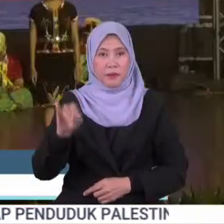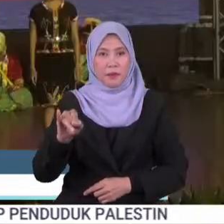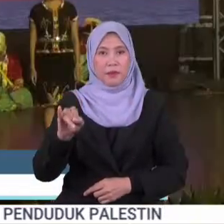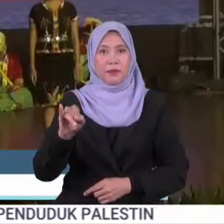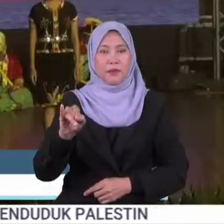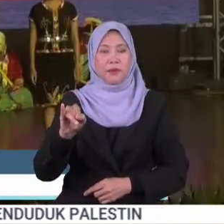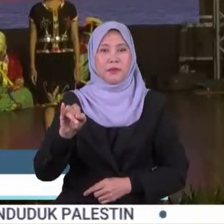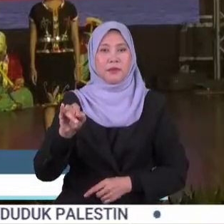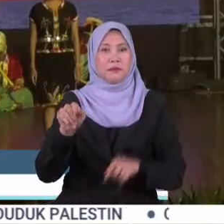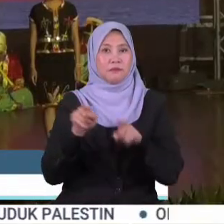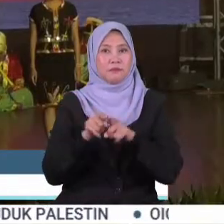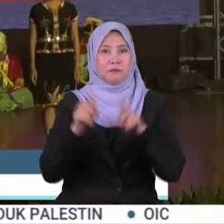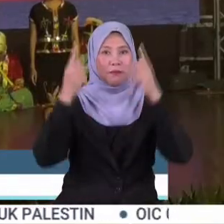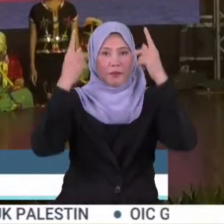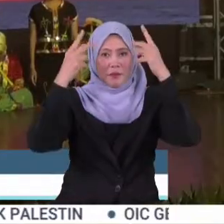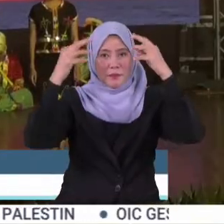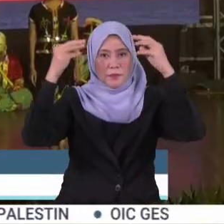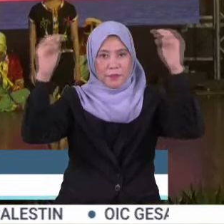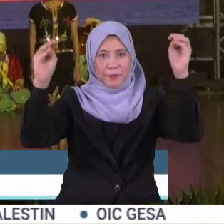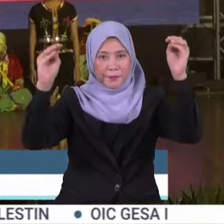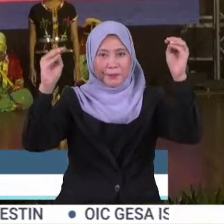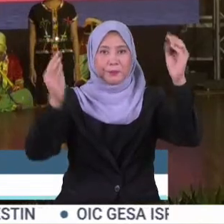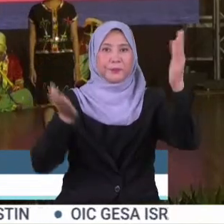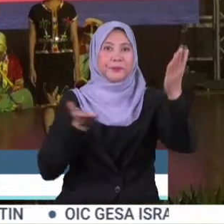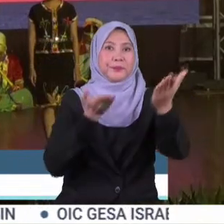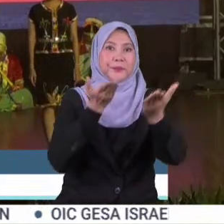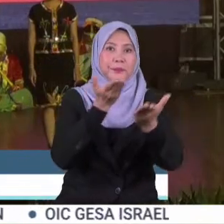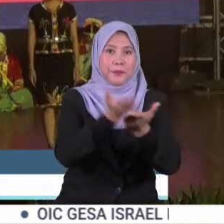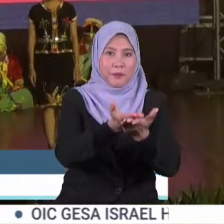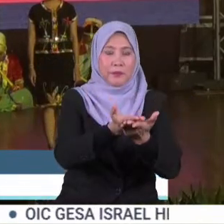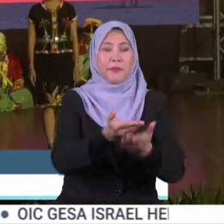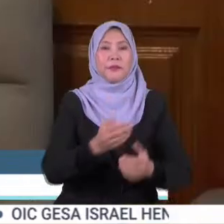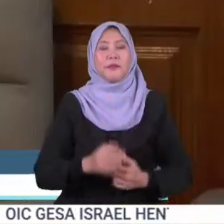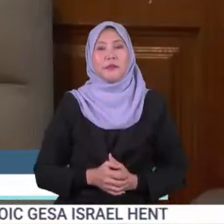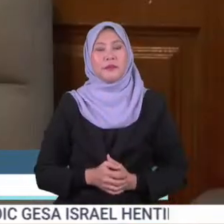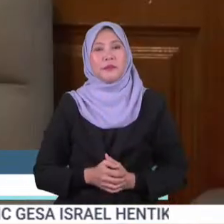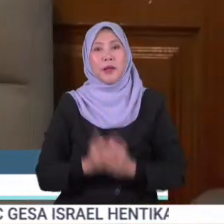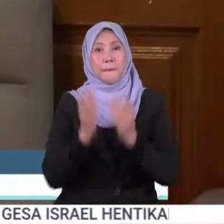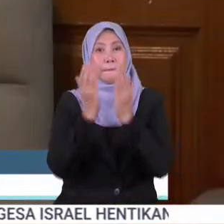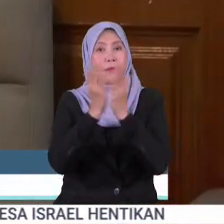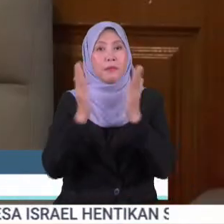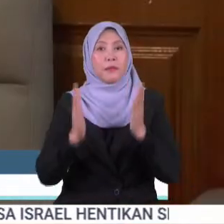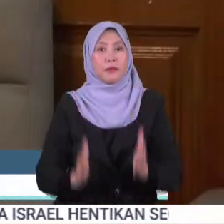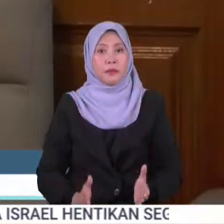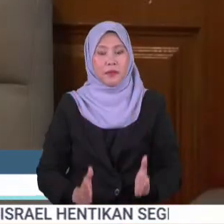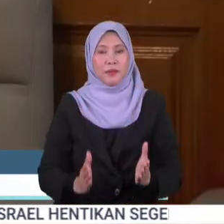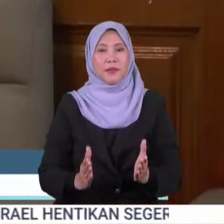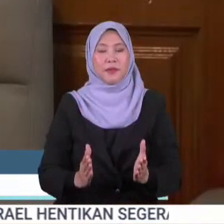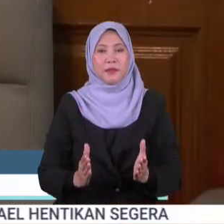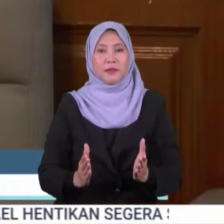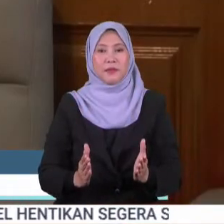disuarakan oleh yang amat berhormat Perdana Menteri. Jadi di sini kita melihat bahawa pelajar akan